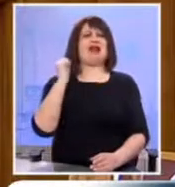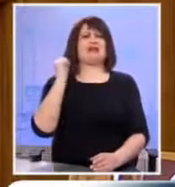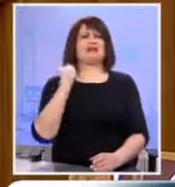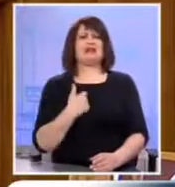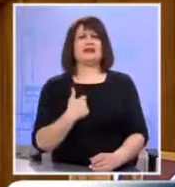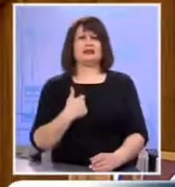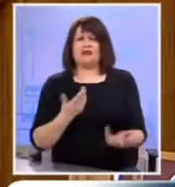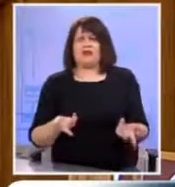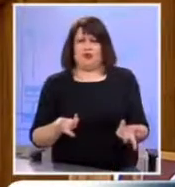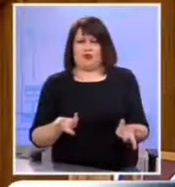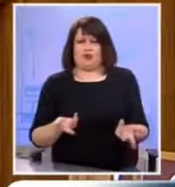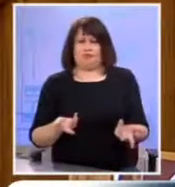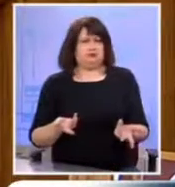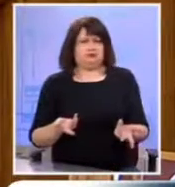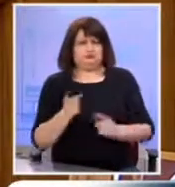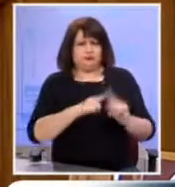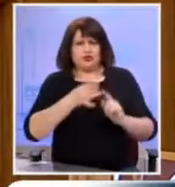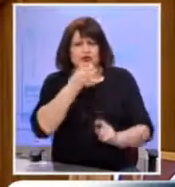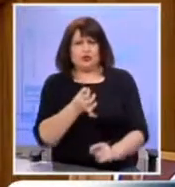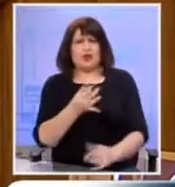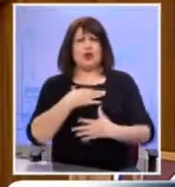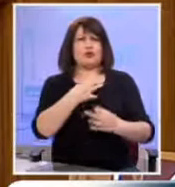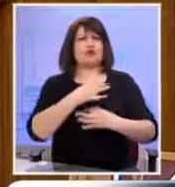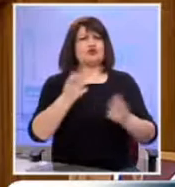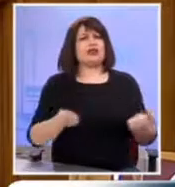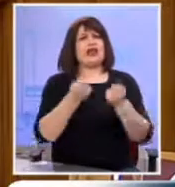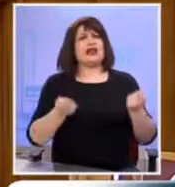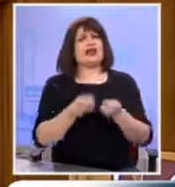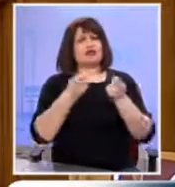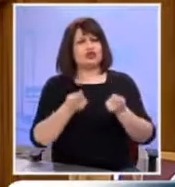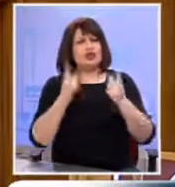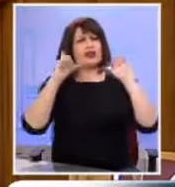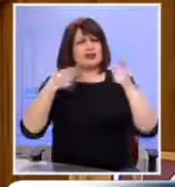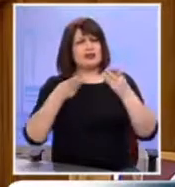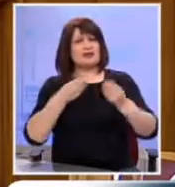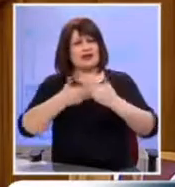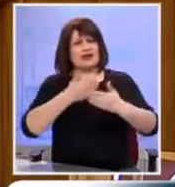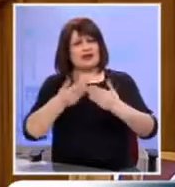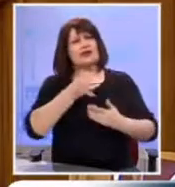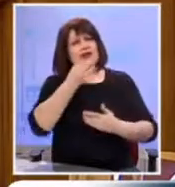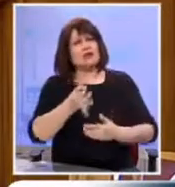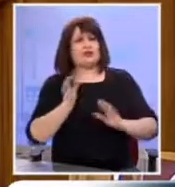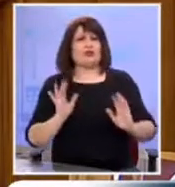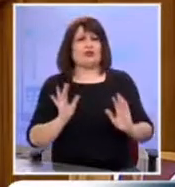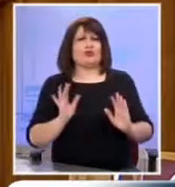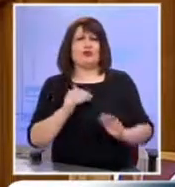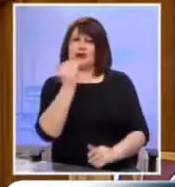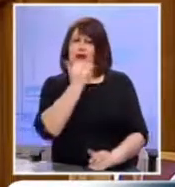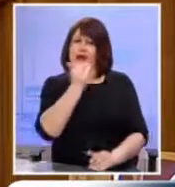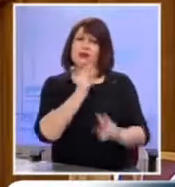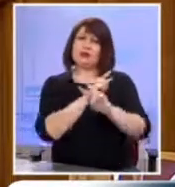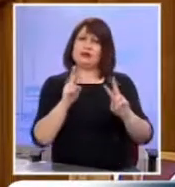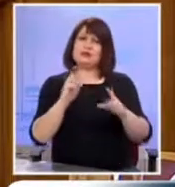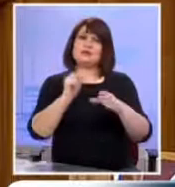πού προκύπτει αυτό? Οι εκπρόσωποι των εργαζομένων θα βγουν με την πιο δημοκρατική διαδικασία που είναι άμεση και